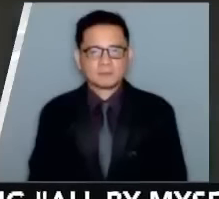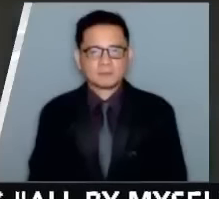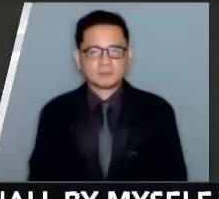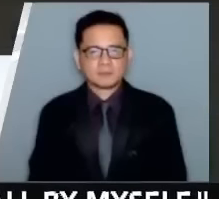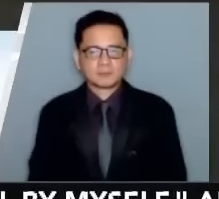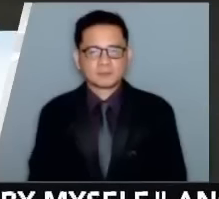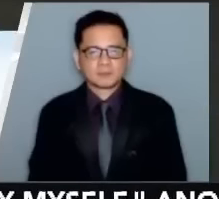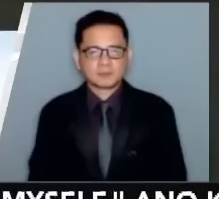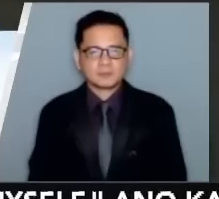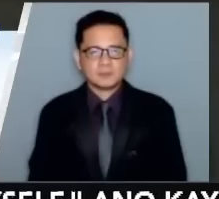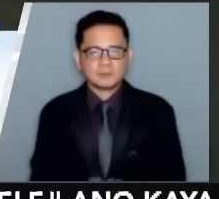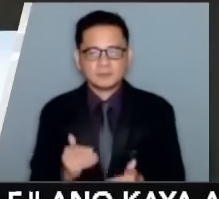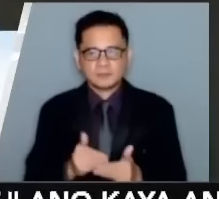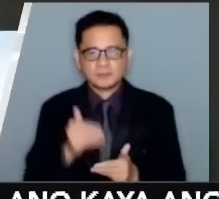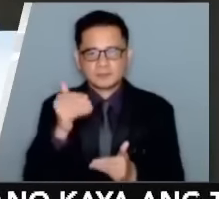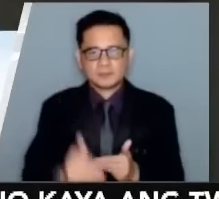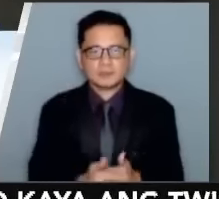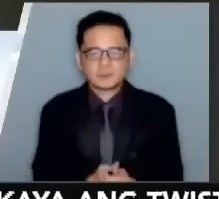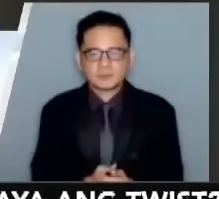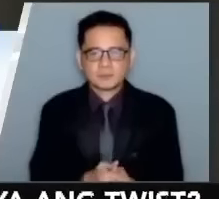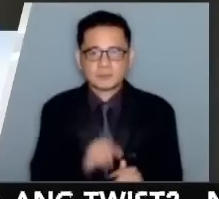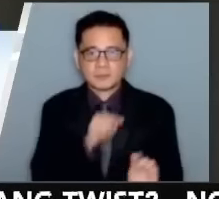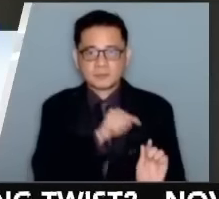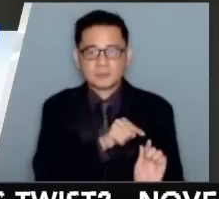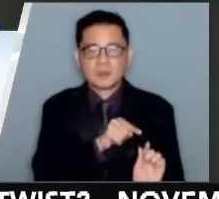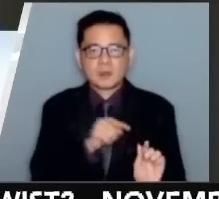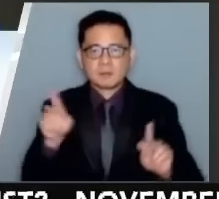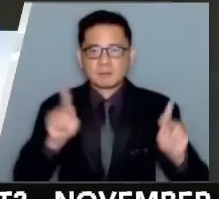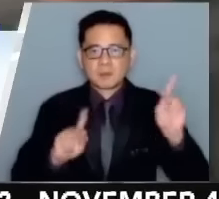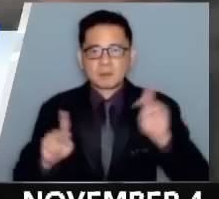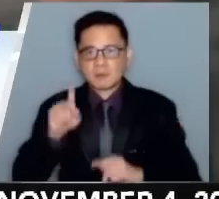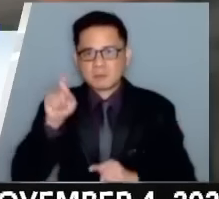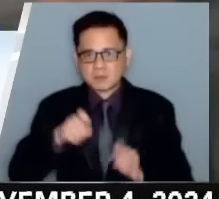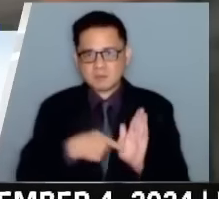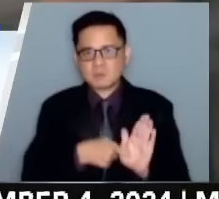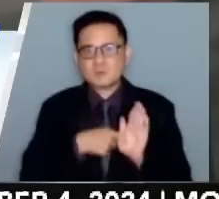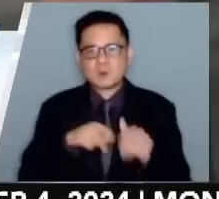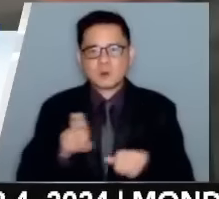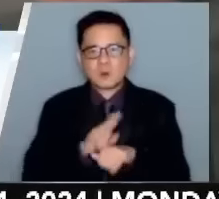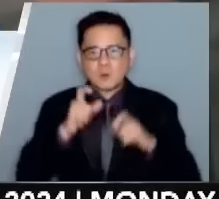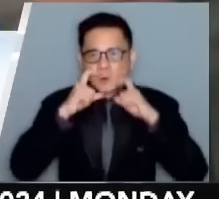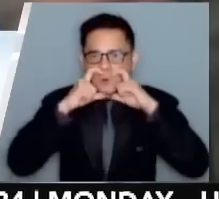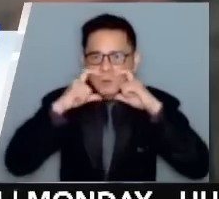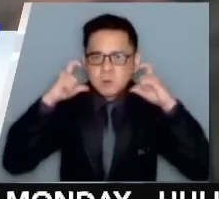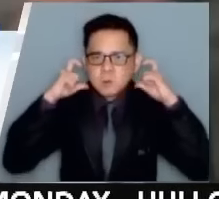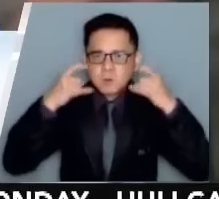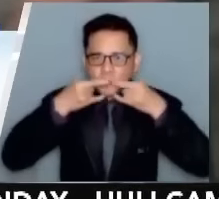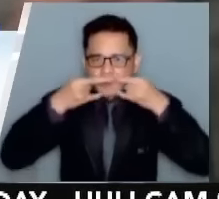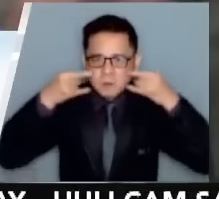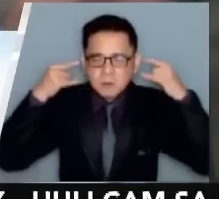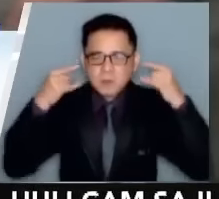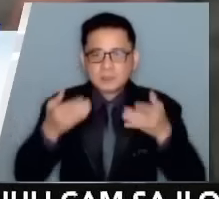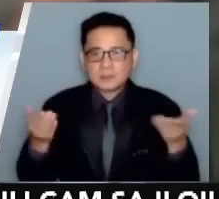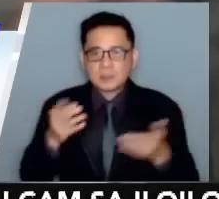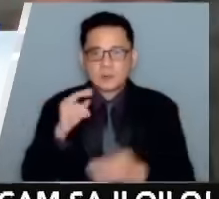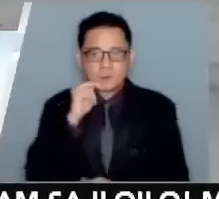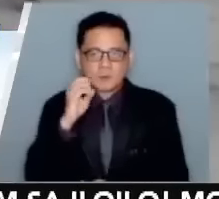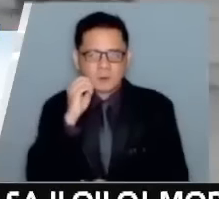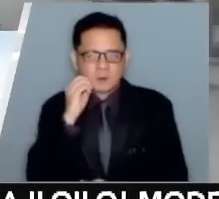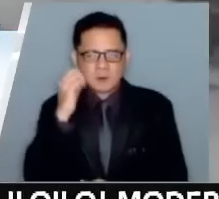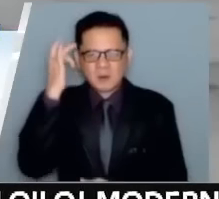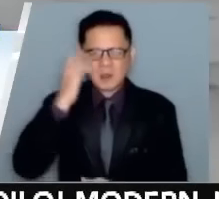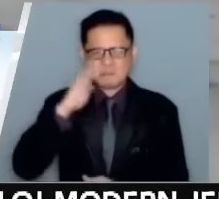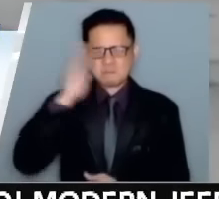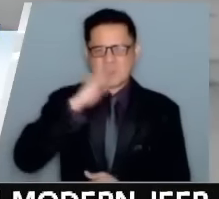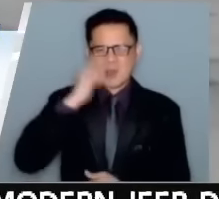napilitang magsuot ng face mask ang mga residente sa isang barangay sa mura Negros Occidental dahil sa Masamang amoy ng chemical na